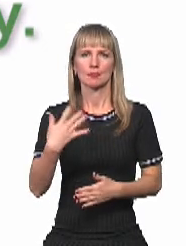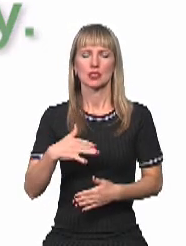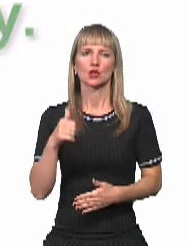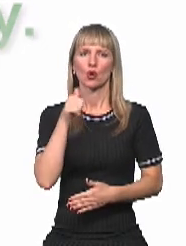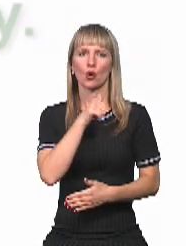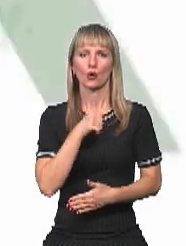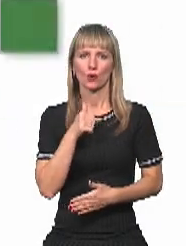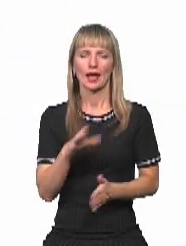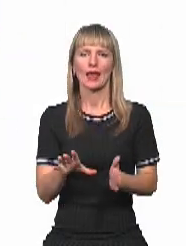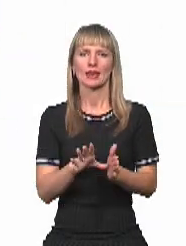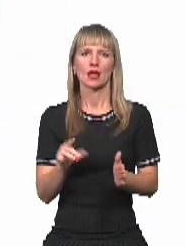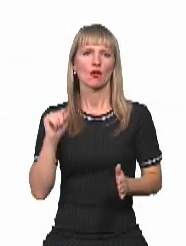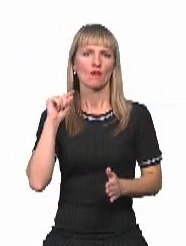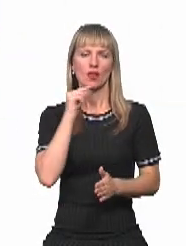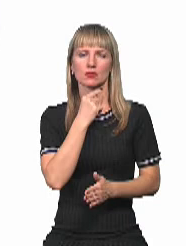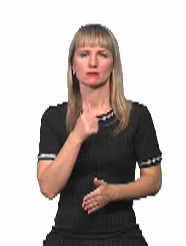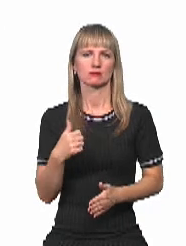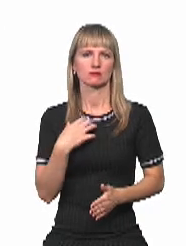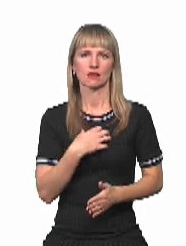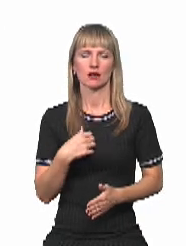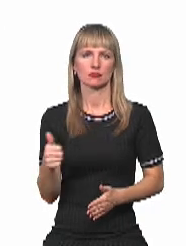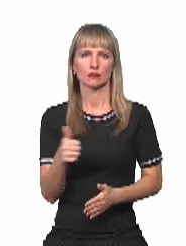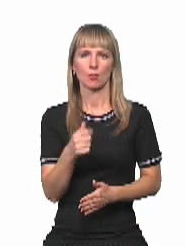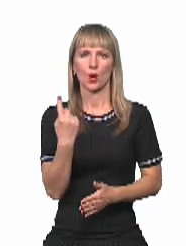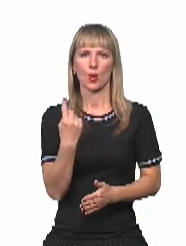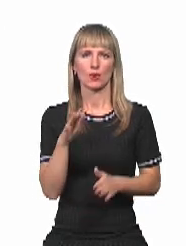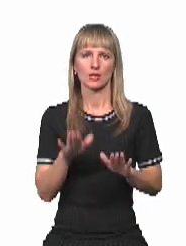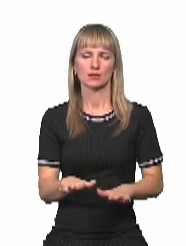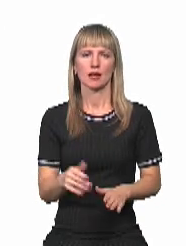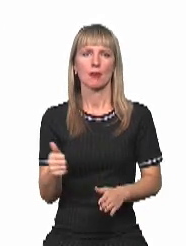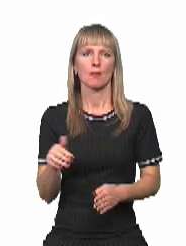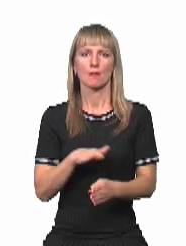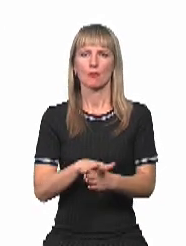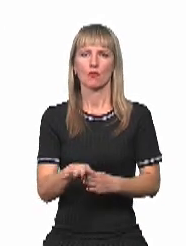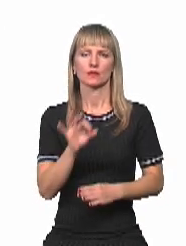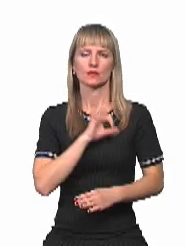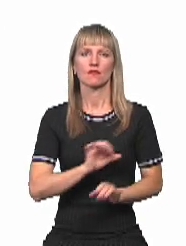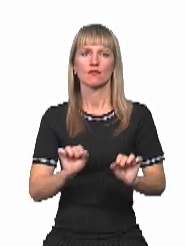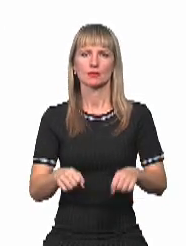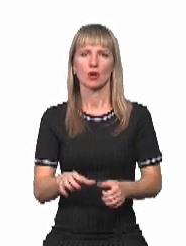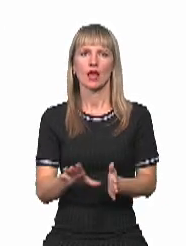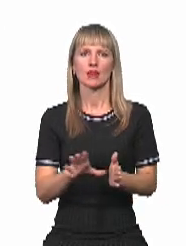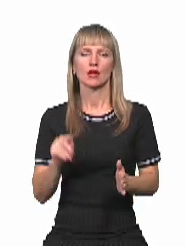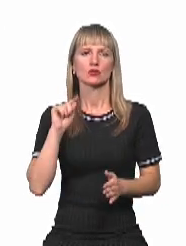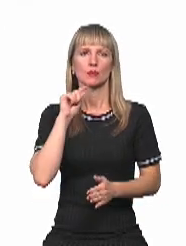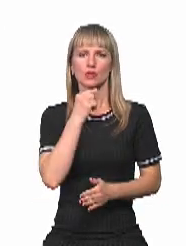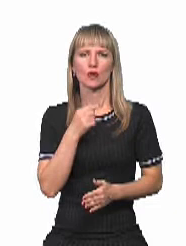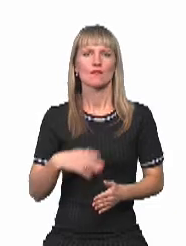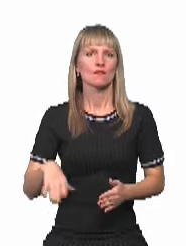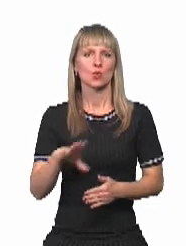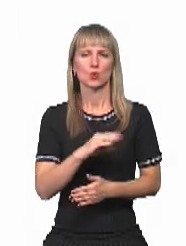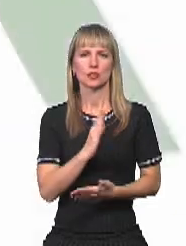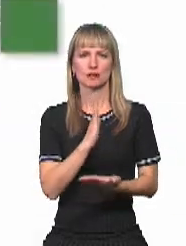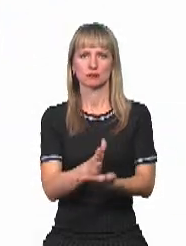року. Енергоефективність – пріоритет номер один. Повною мірою використати потенціал енергозбереження в усіх